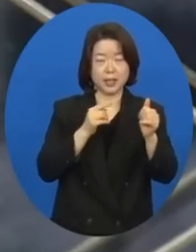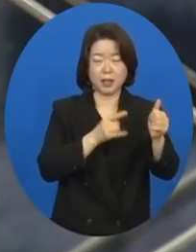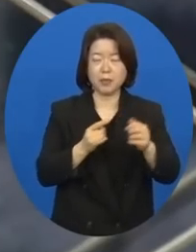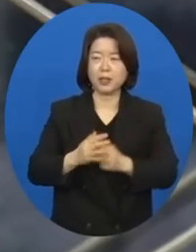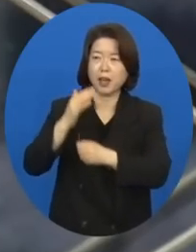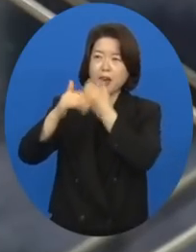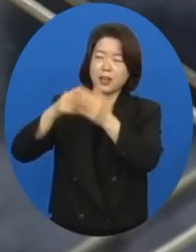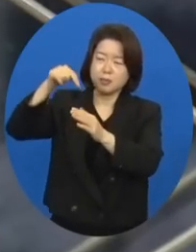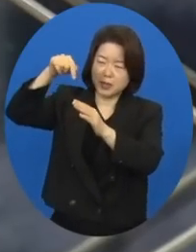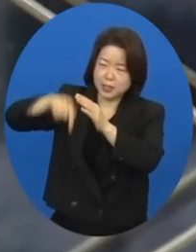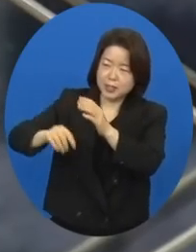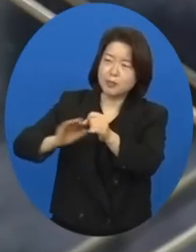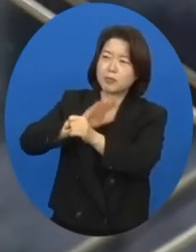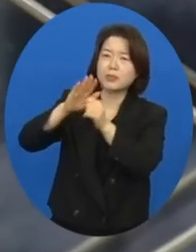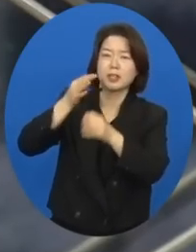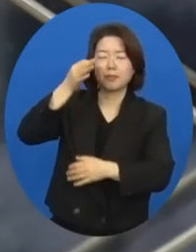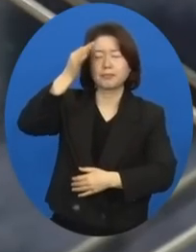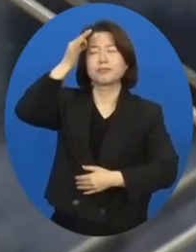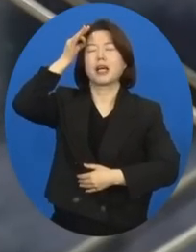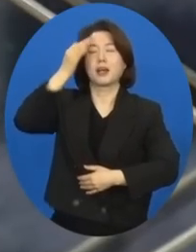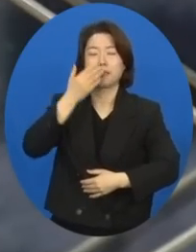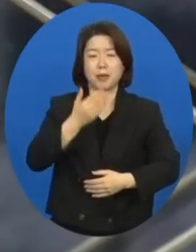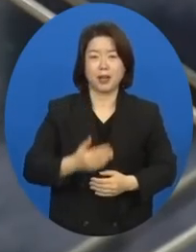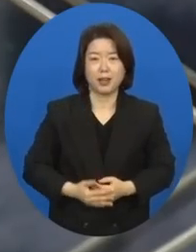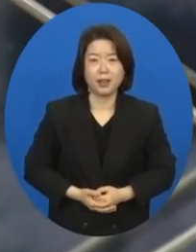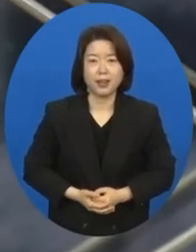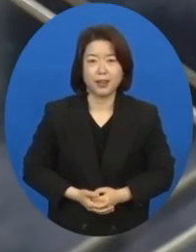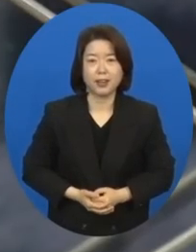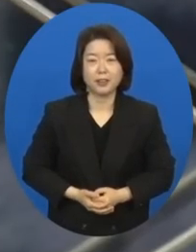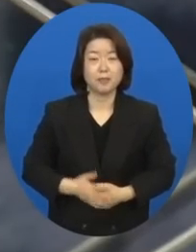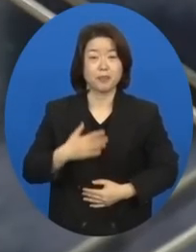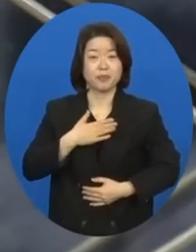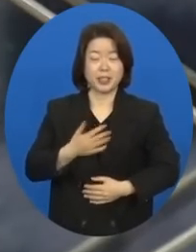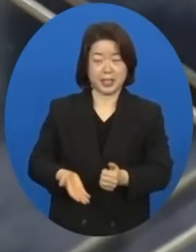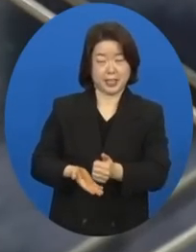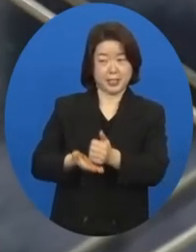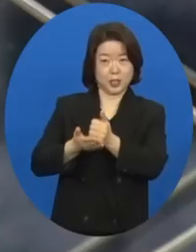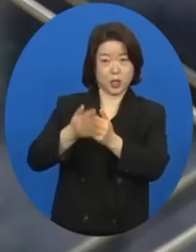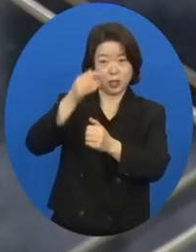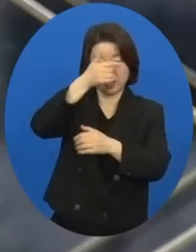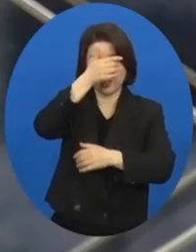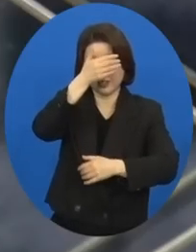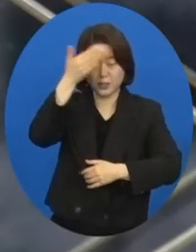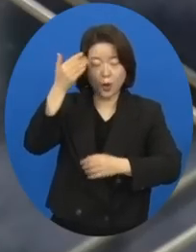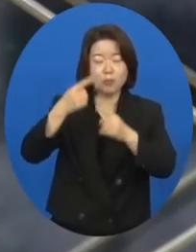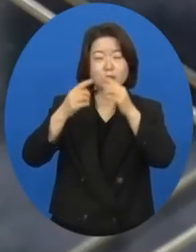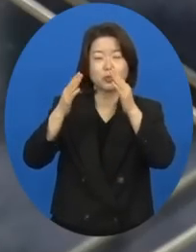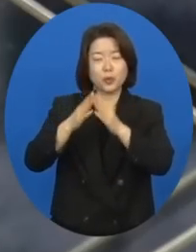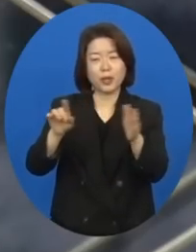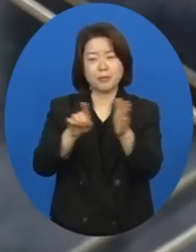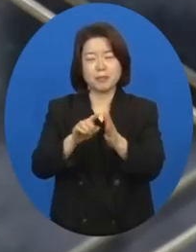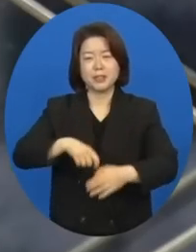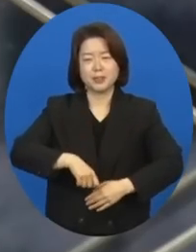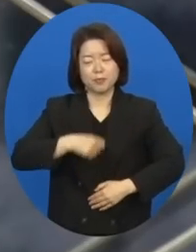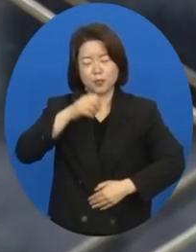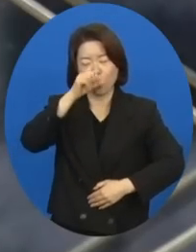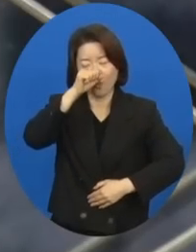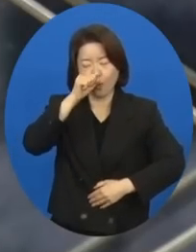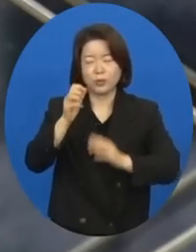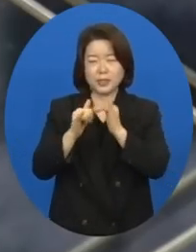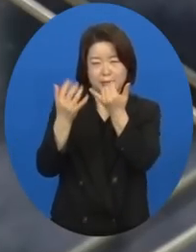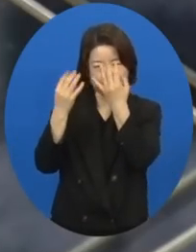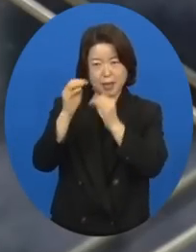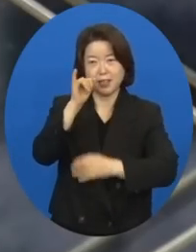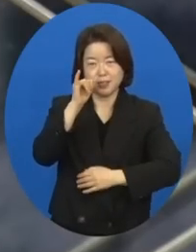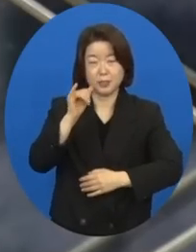우리가 깨닫게 되는 것이니까요. 제가 섬기는 젊은이 교회 안에 참 신실한 지체들이 많이 있는데, 최근에 한